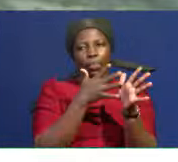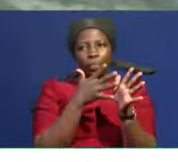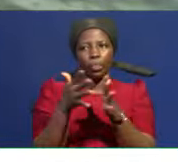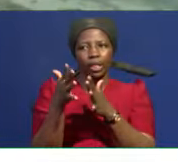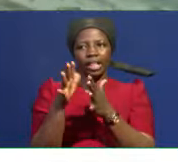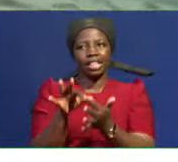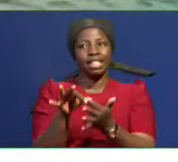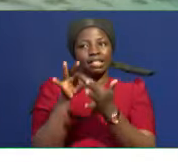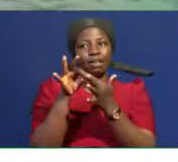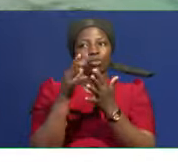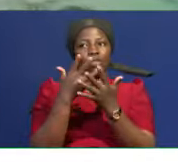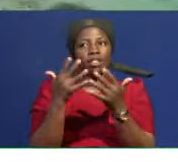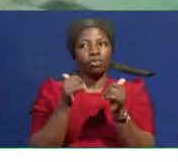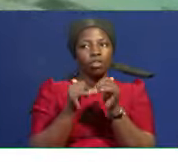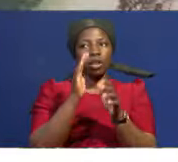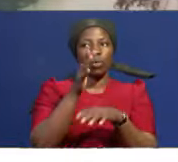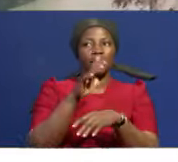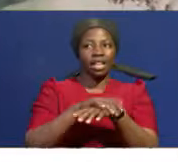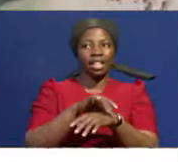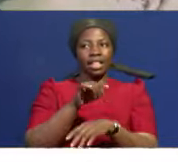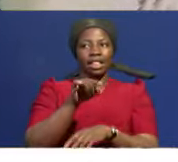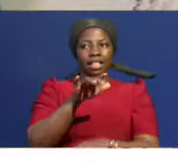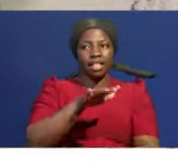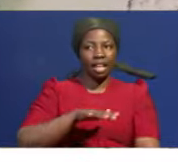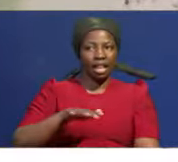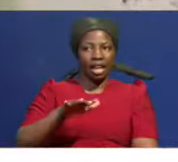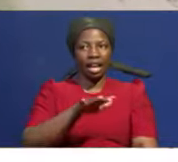utakayopata katika eneo hili.